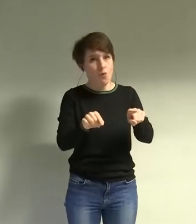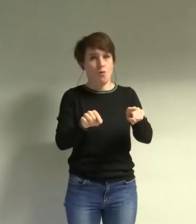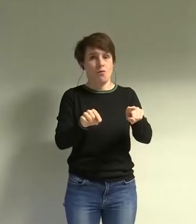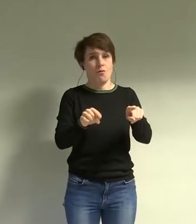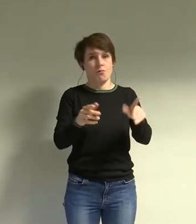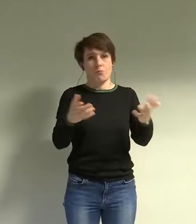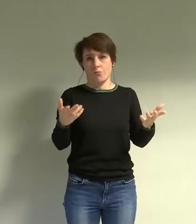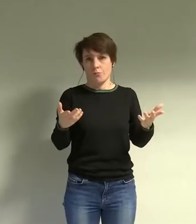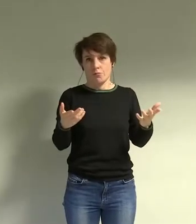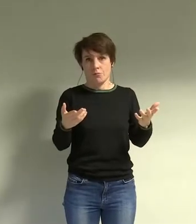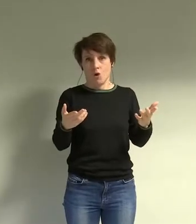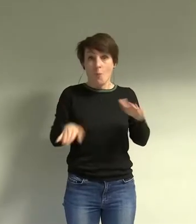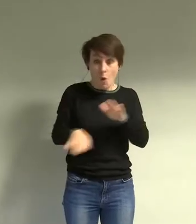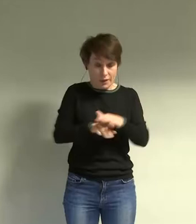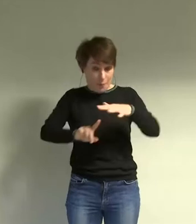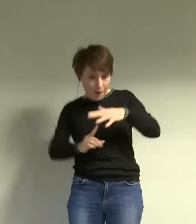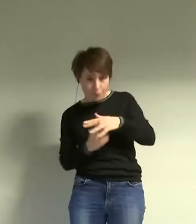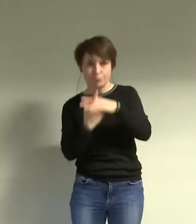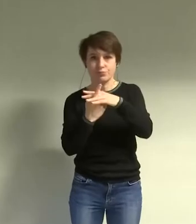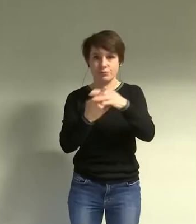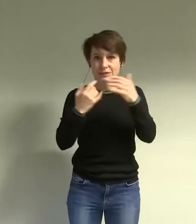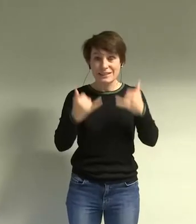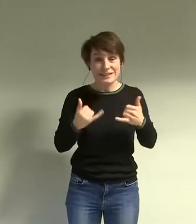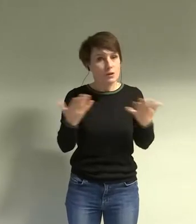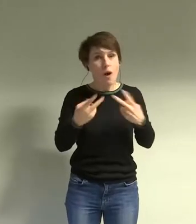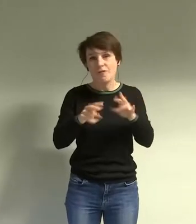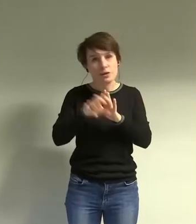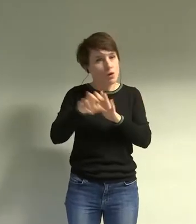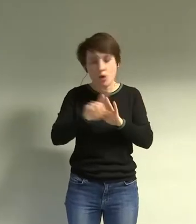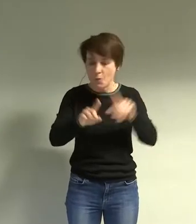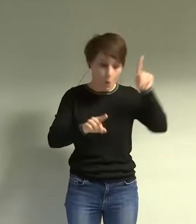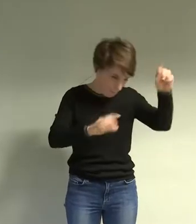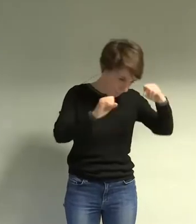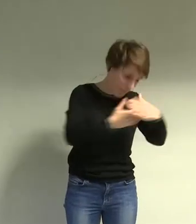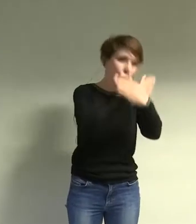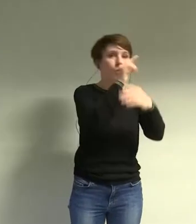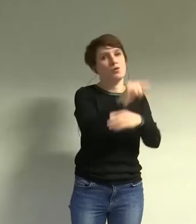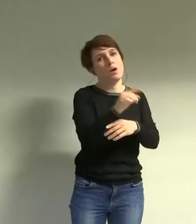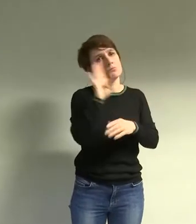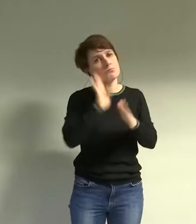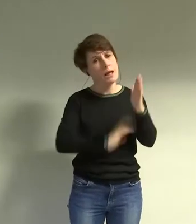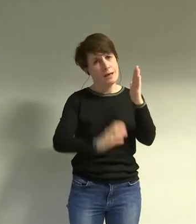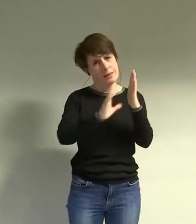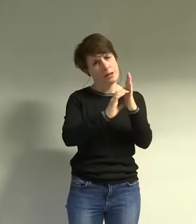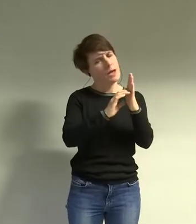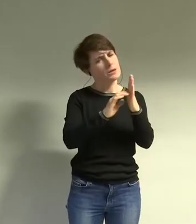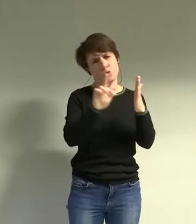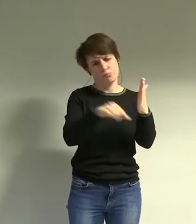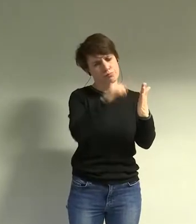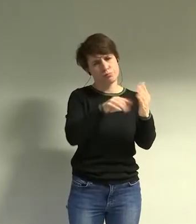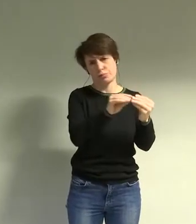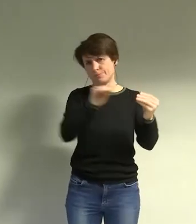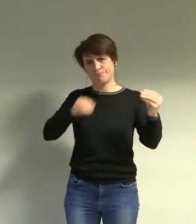seul niveau d'échelon qui fait sens ici à savoir les chemins de metropolis mans nous demandons le retrait de cette délibération afin que des projets visant à construire